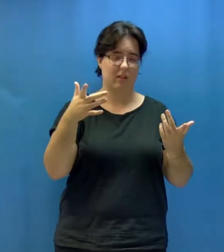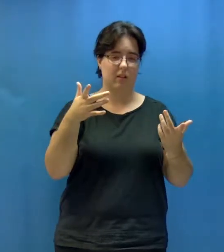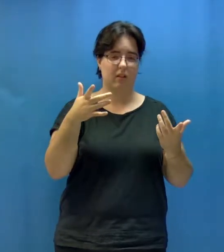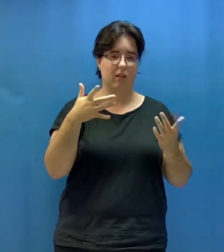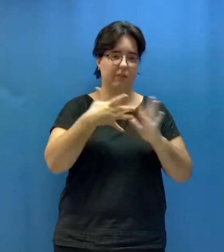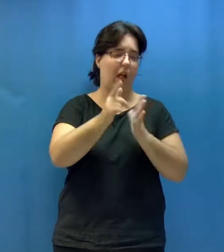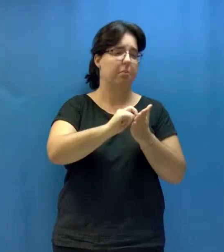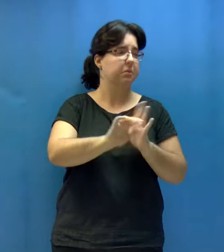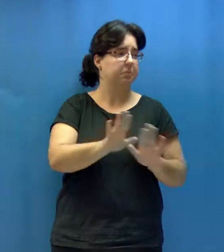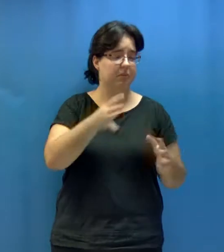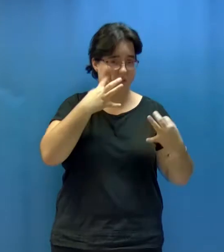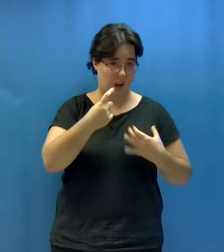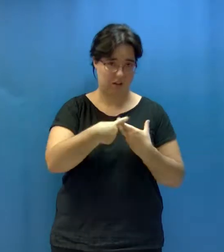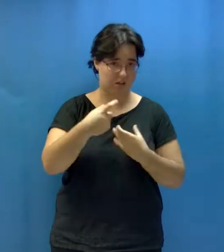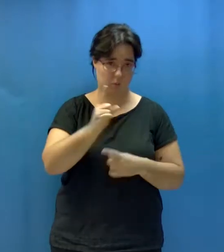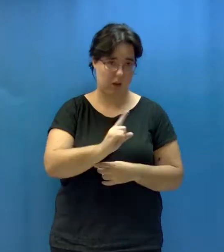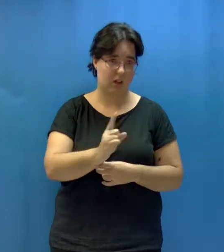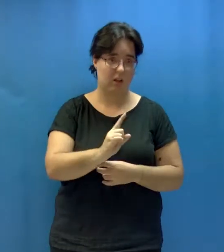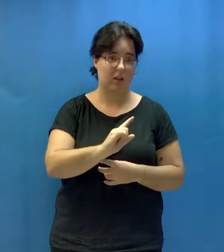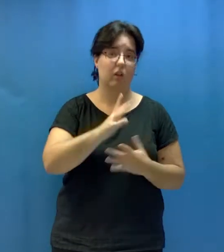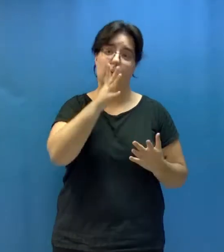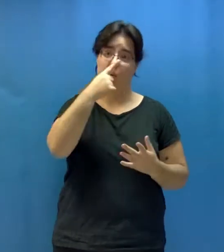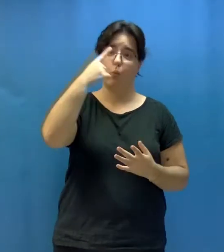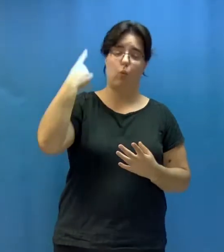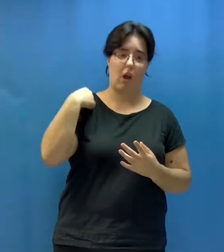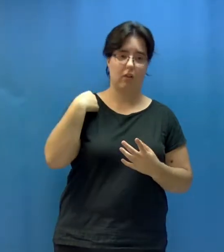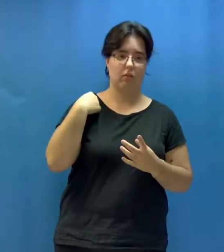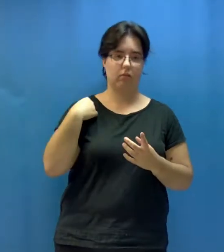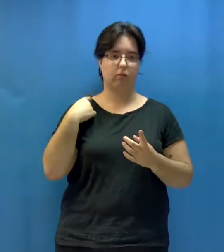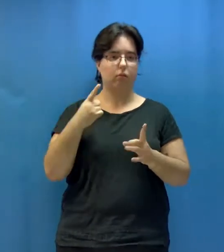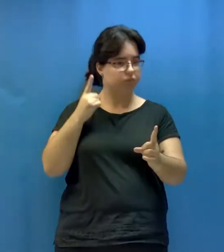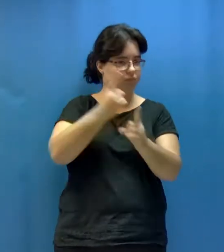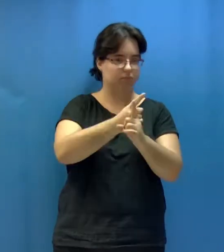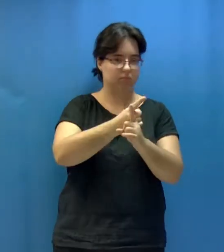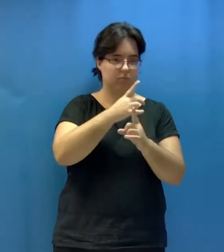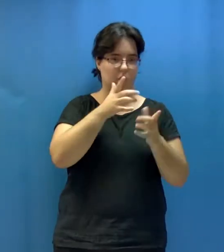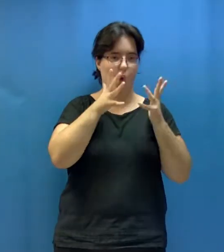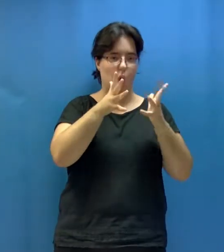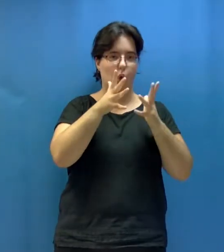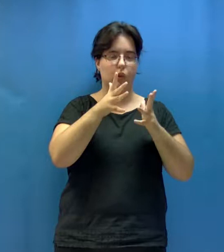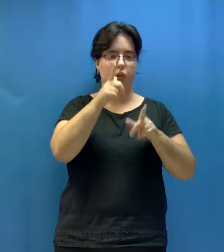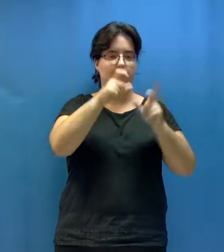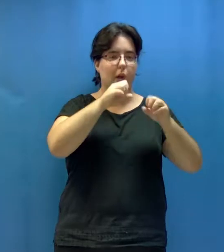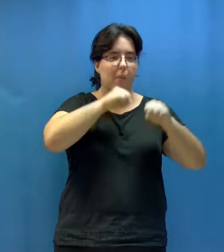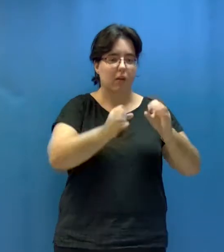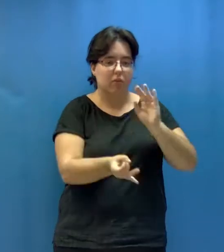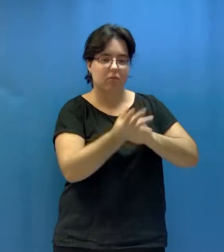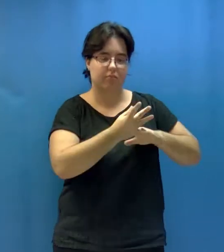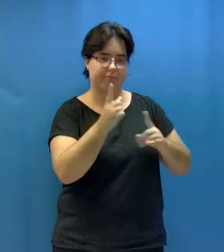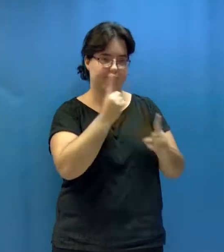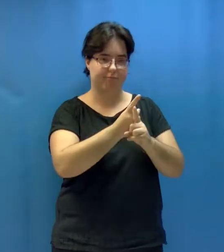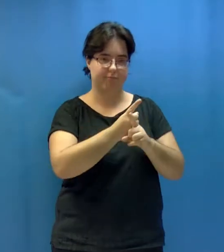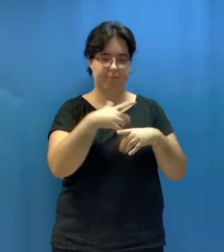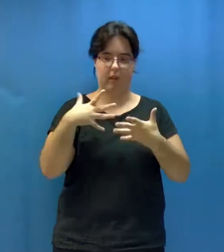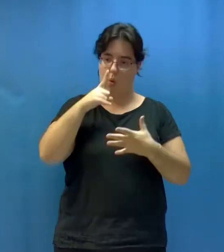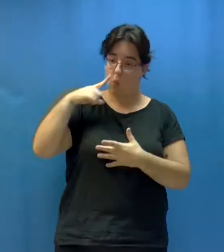Per això ara fa aproximadament un any ens vam oposar a la creació d'un nou consell, en aquest cas el Consell de Gent Major. En aquest temps hem estat en